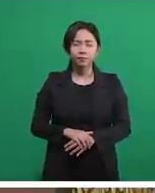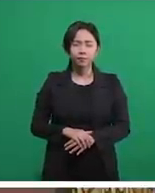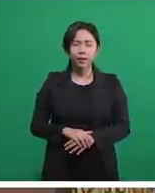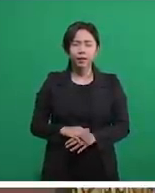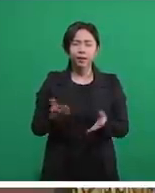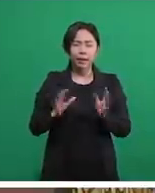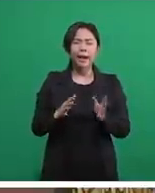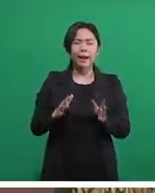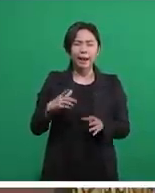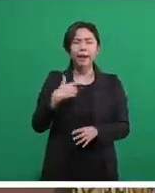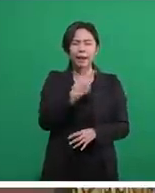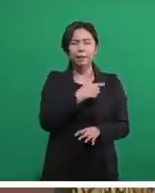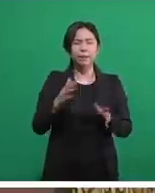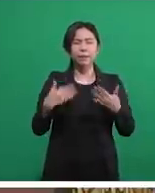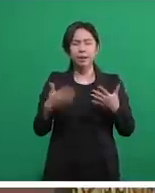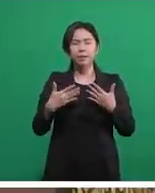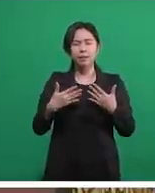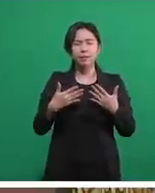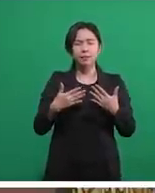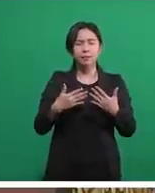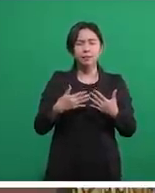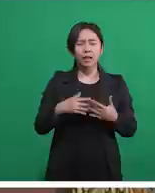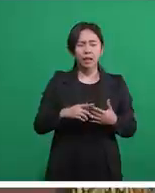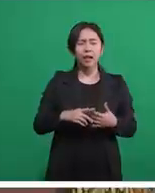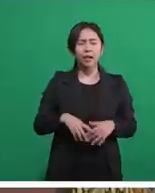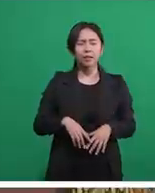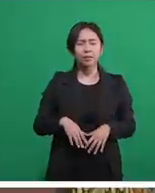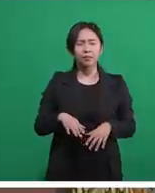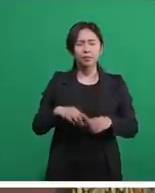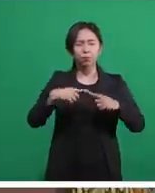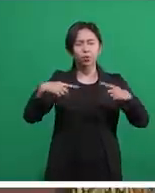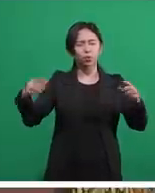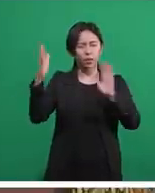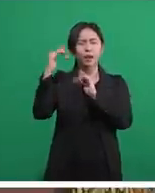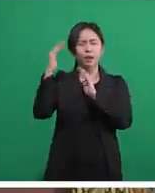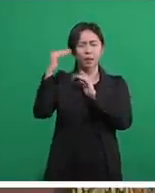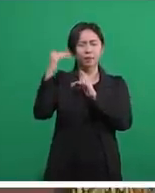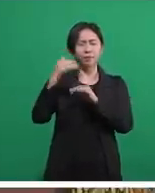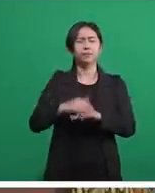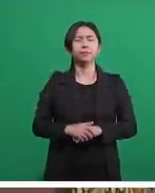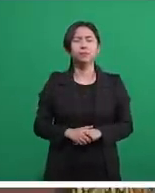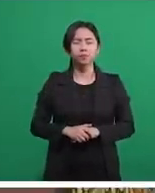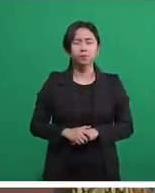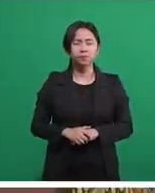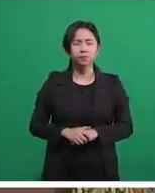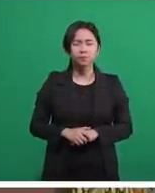Kadang kami terlalu merasakan kekecewaan saat keinginan dan kehendak kami tidak terwujud.